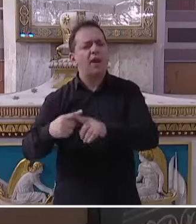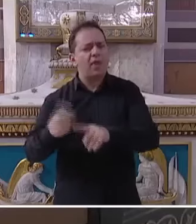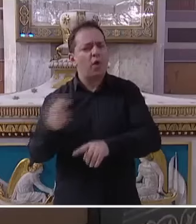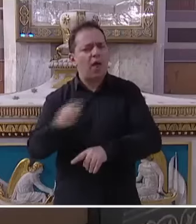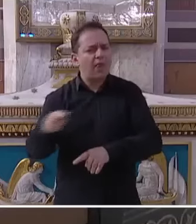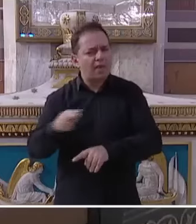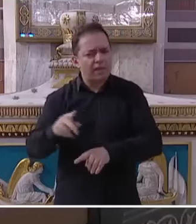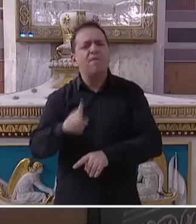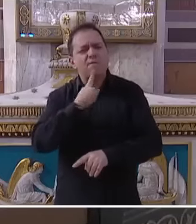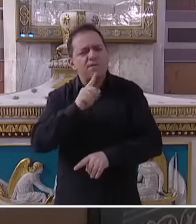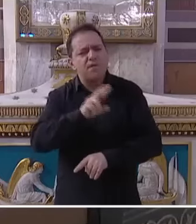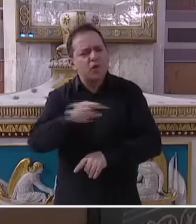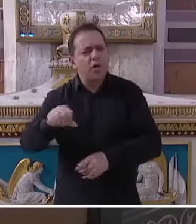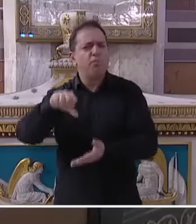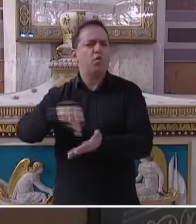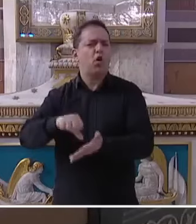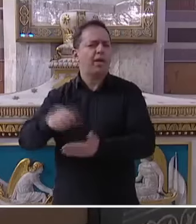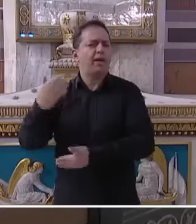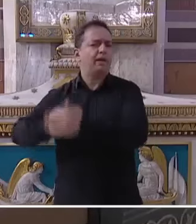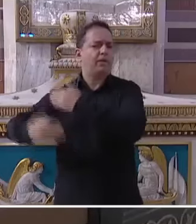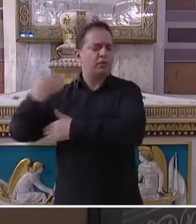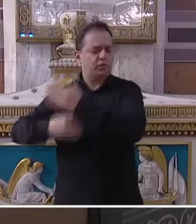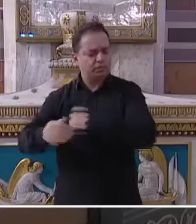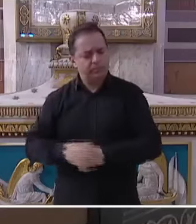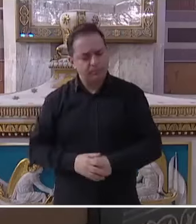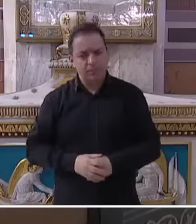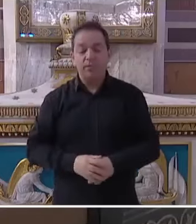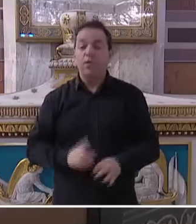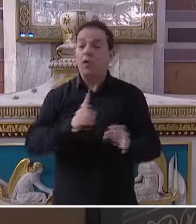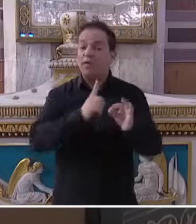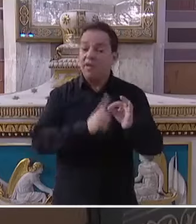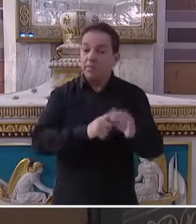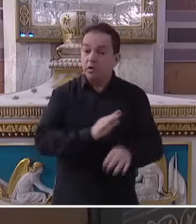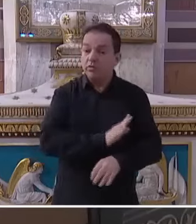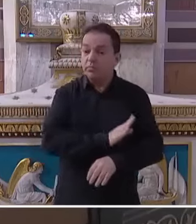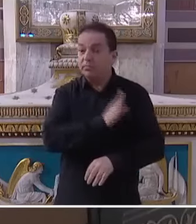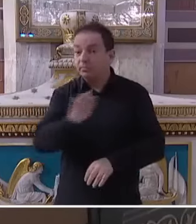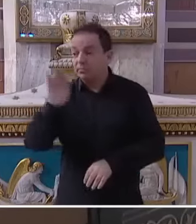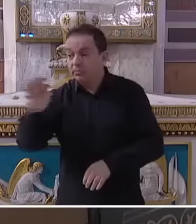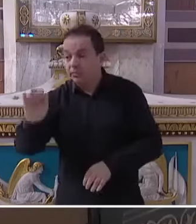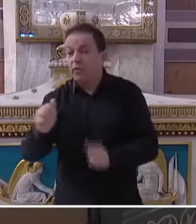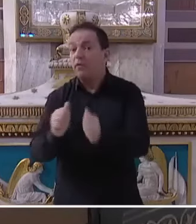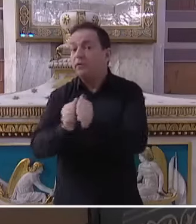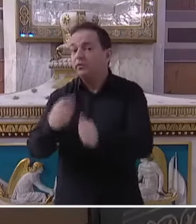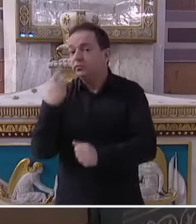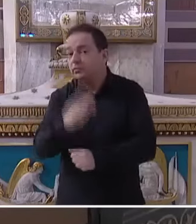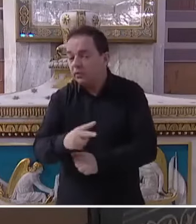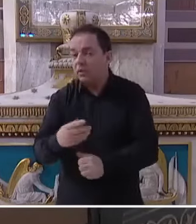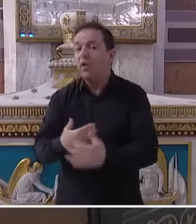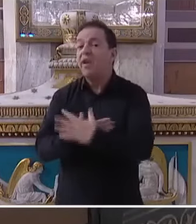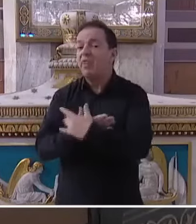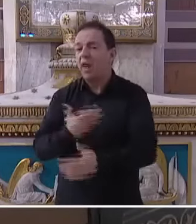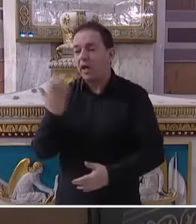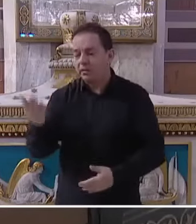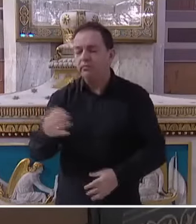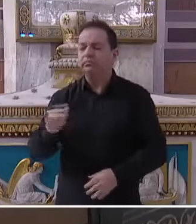Πέτρου και βρίσκει Φίλιππος τον Αθαναήλ και λέγει